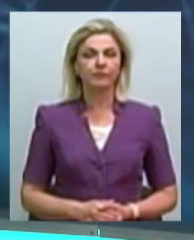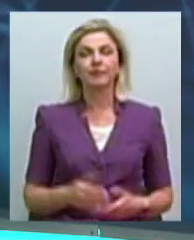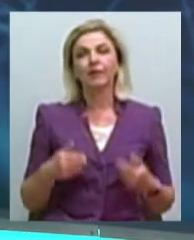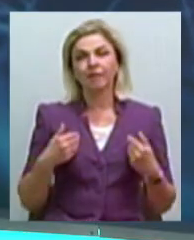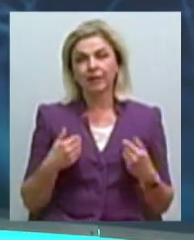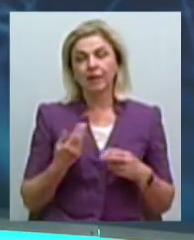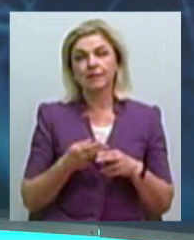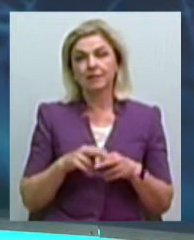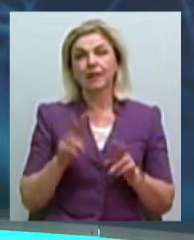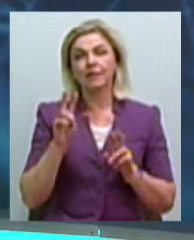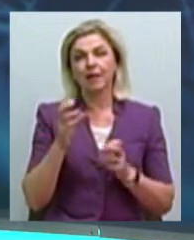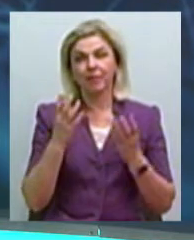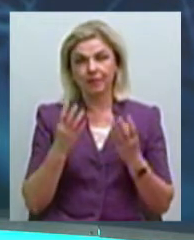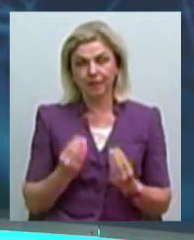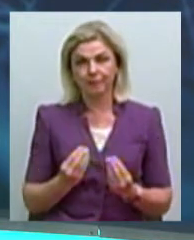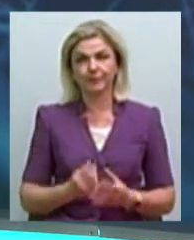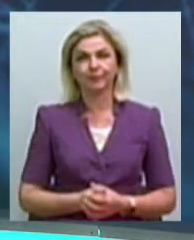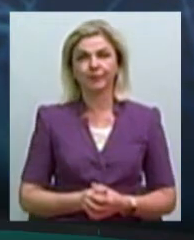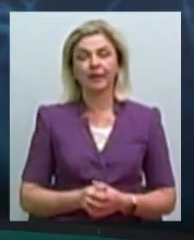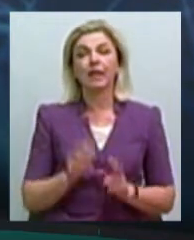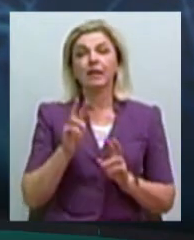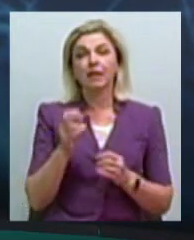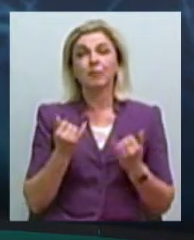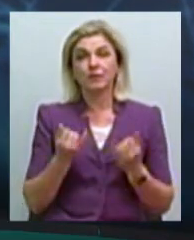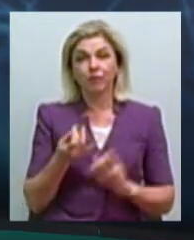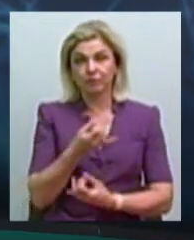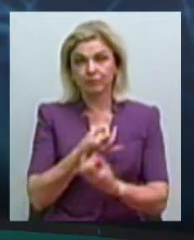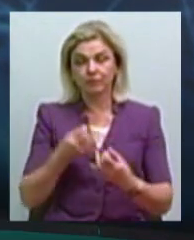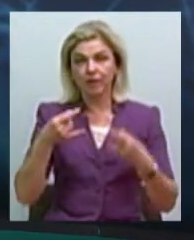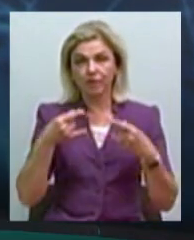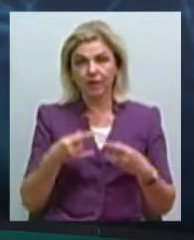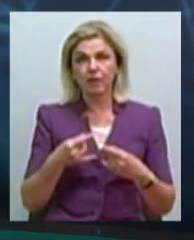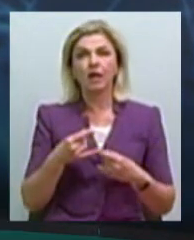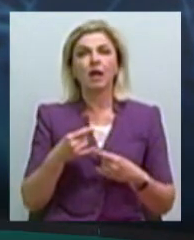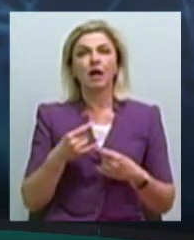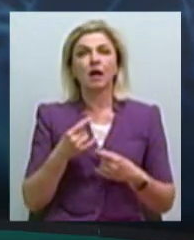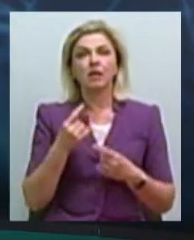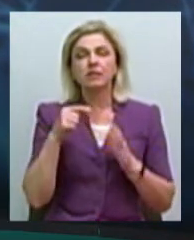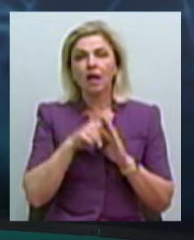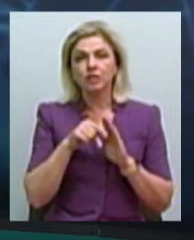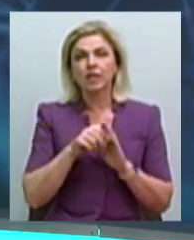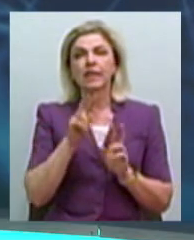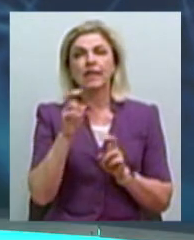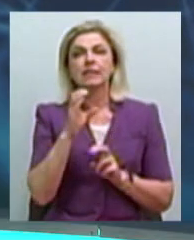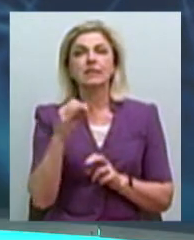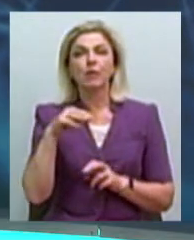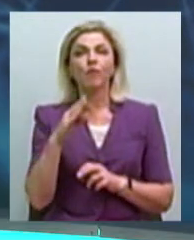Вітаю, це тема дня в студії Катерина Лисюк. А тема нашого сьогоднішнього ефіру – значення символів у розвитку Миколаєва.